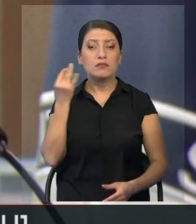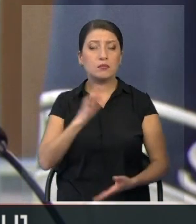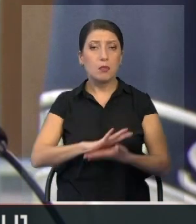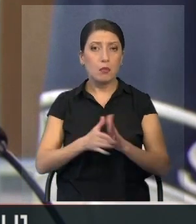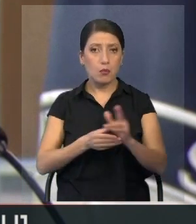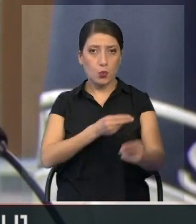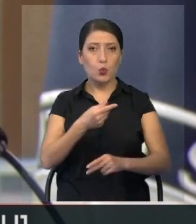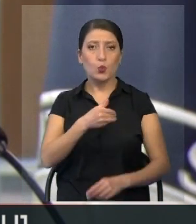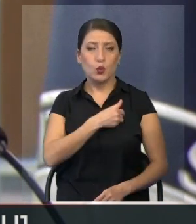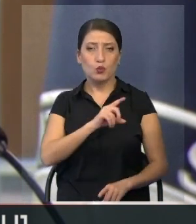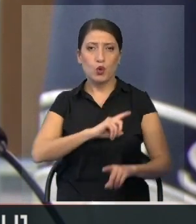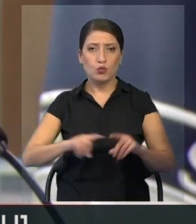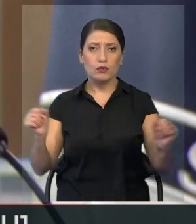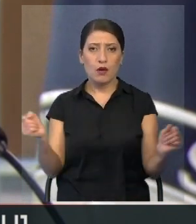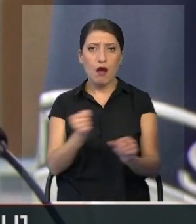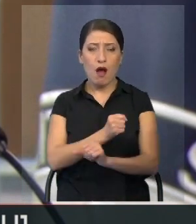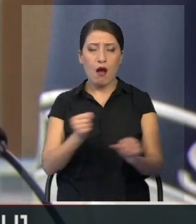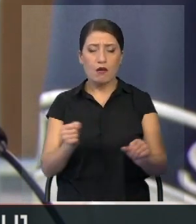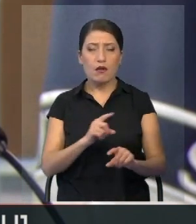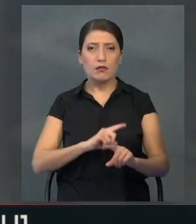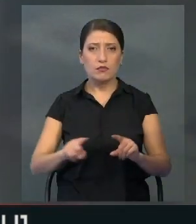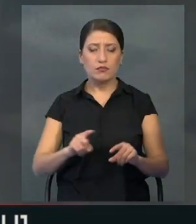որ արդյունքը հնարավորինս արագ առարկայանա։